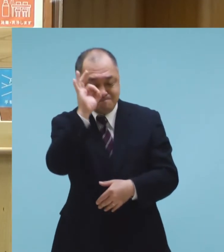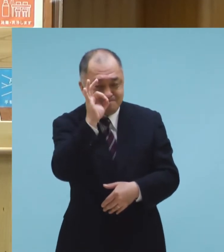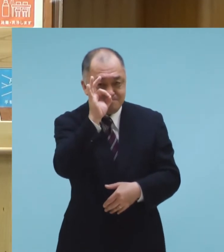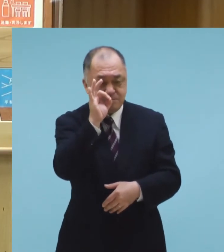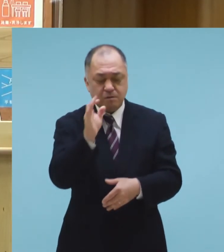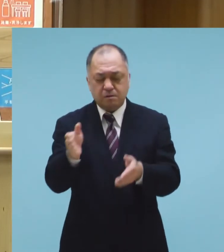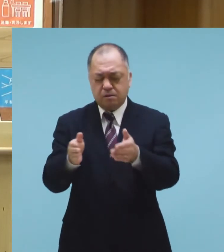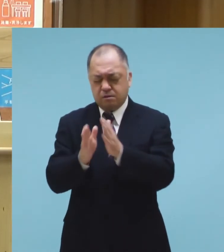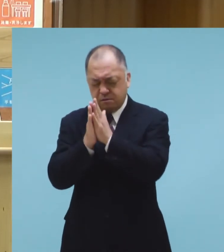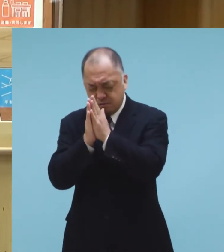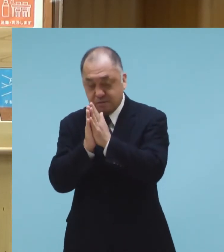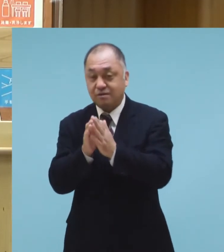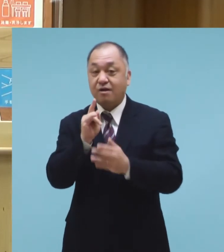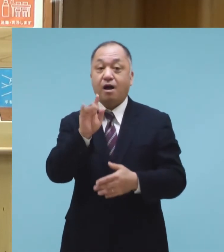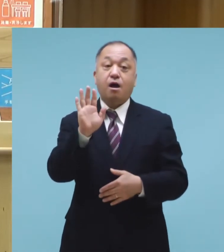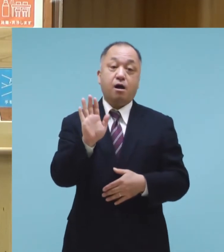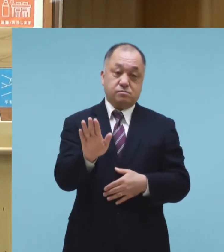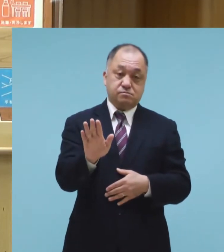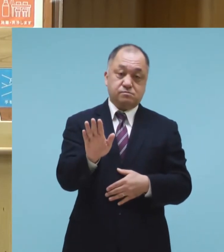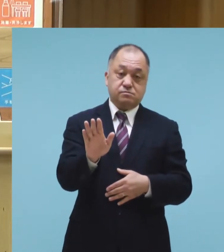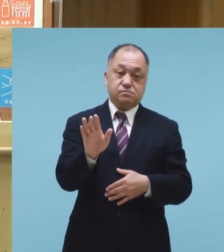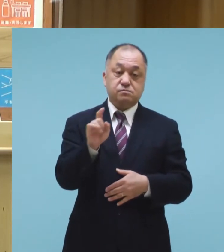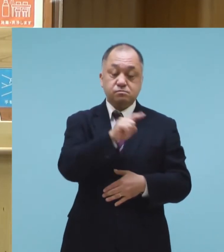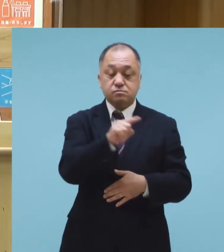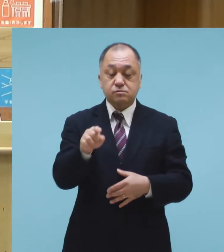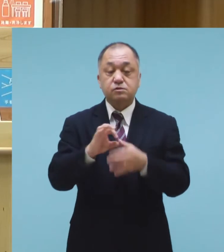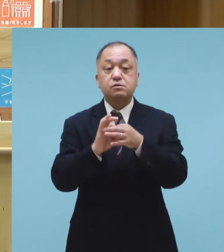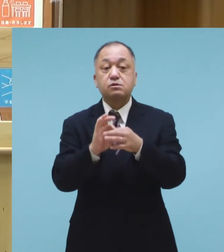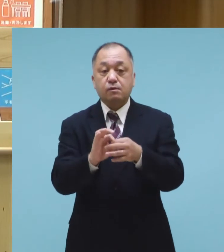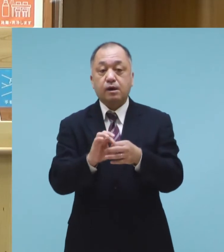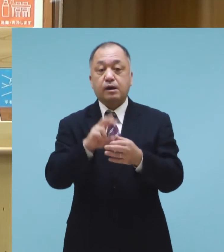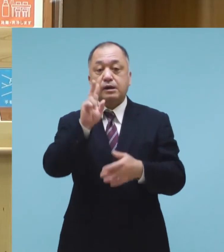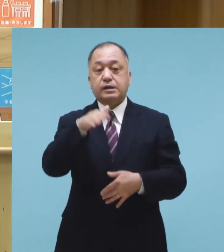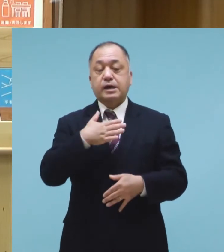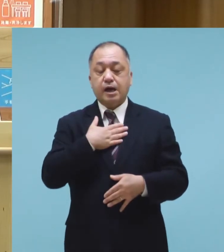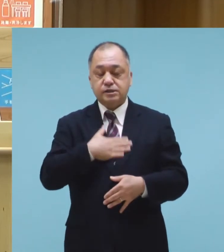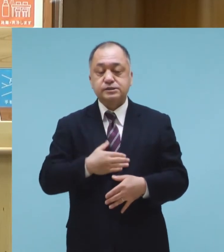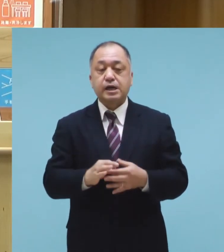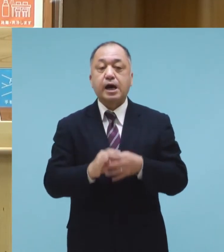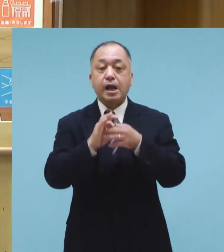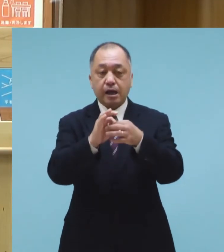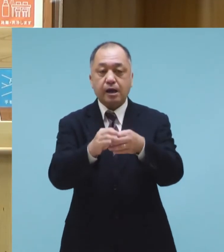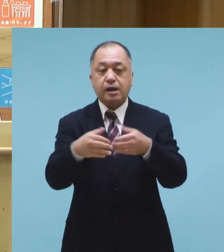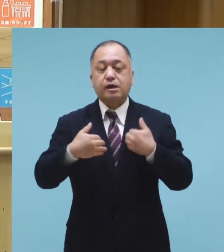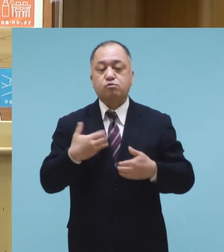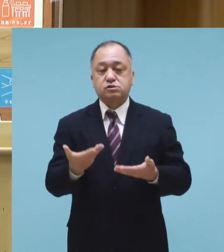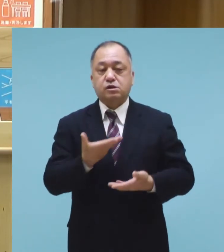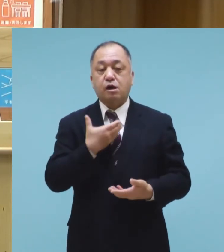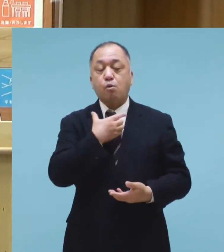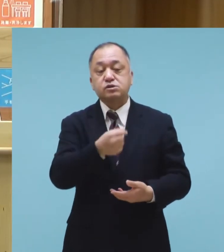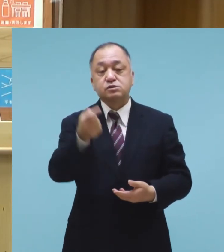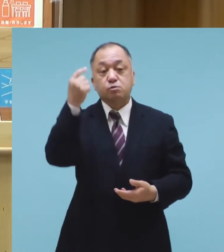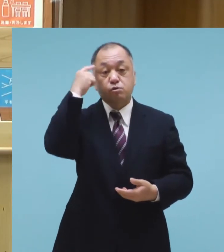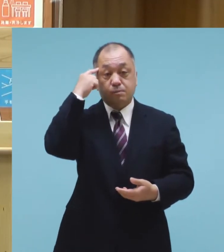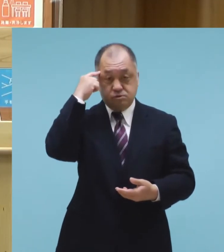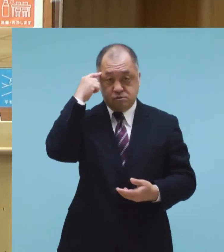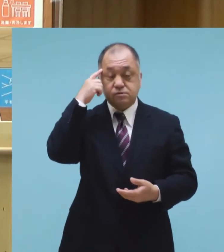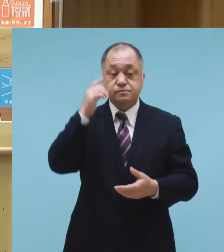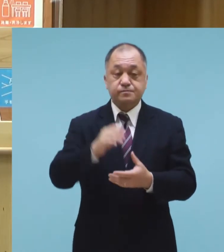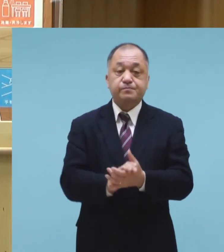しておりますので、その点についてご理解いただいて楽しんでいただきたいというふうに考えています。